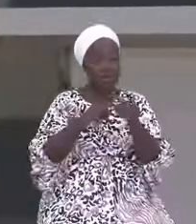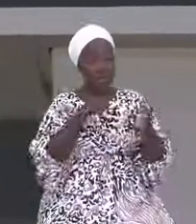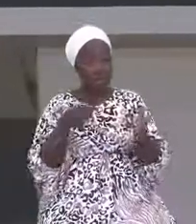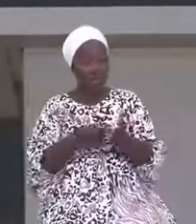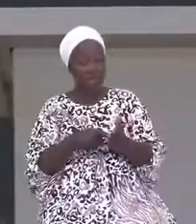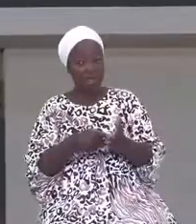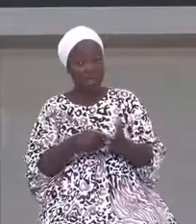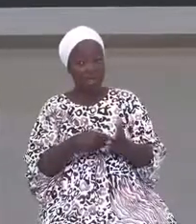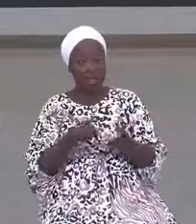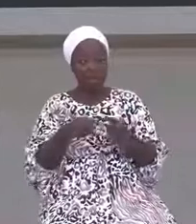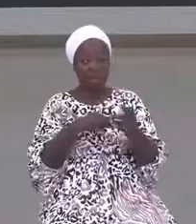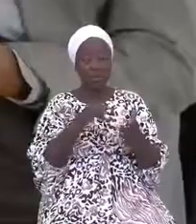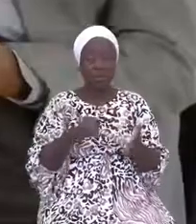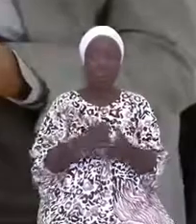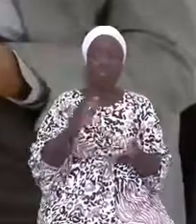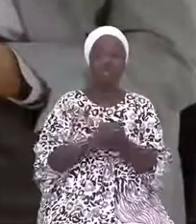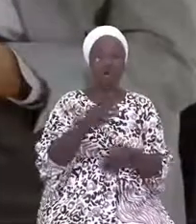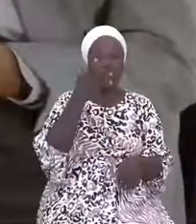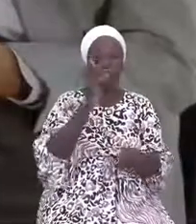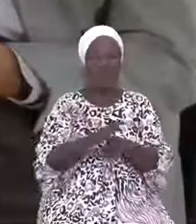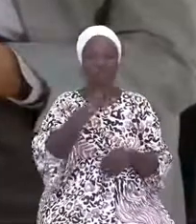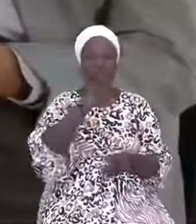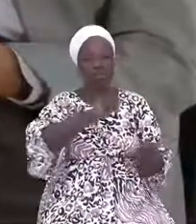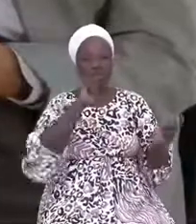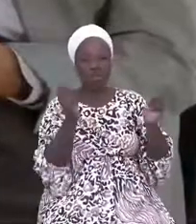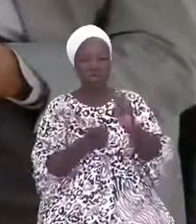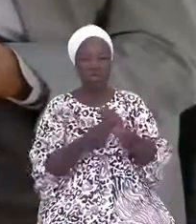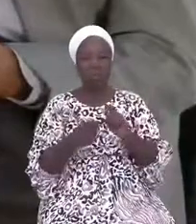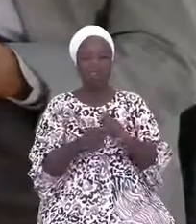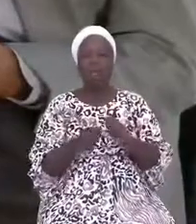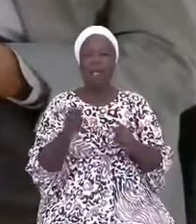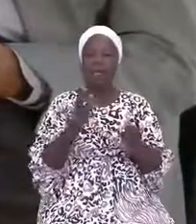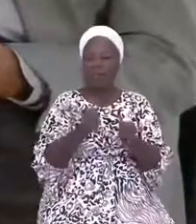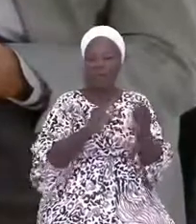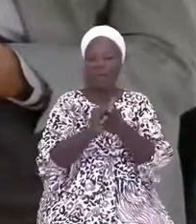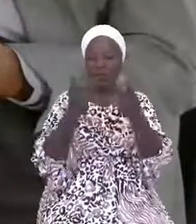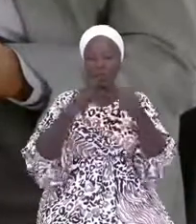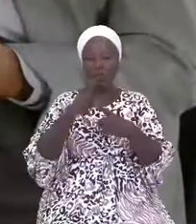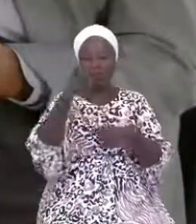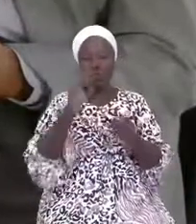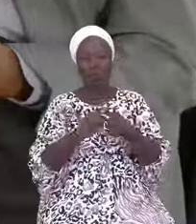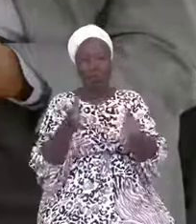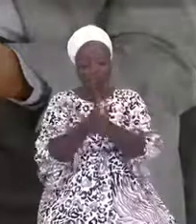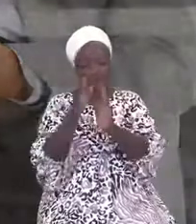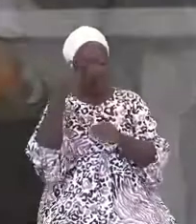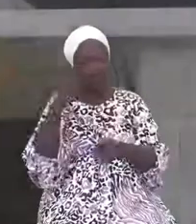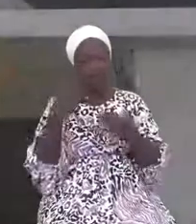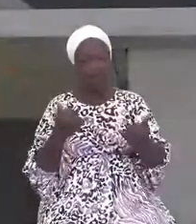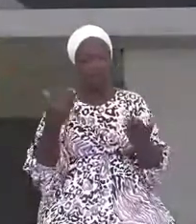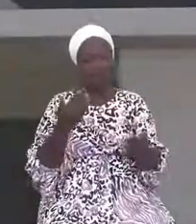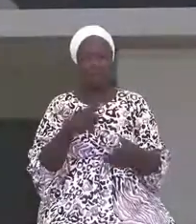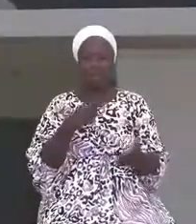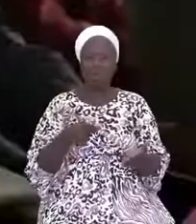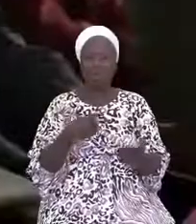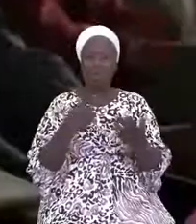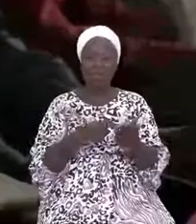serment, cette promesse est immuable. Tout ce que tu viens réclamer à Dieu ce matin, tout, il va